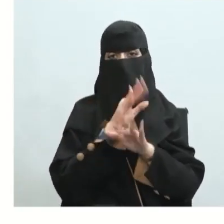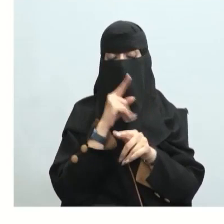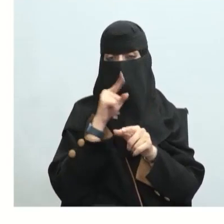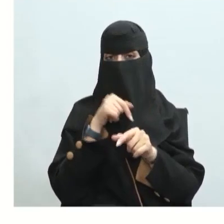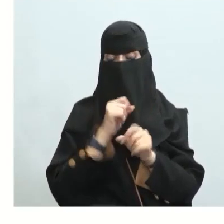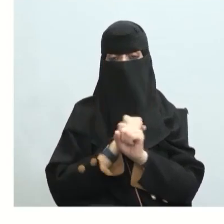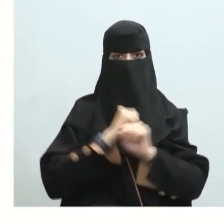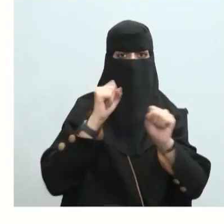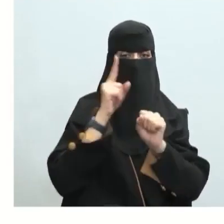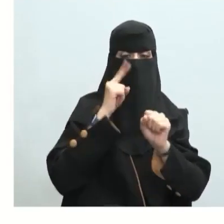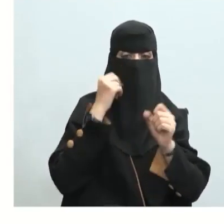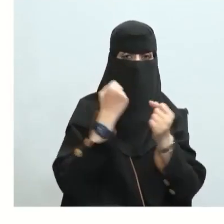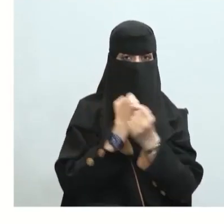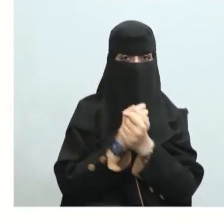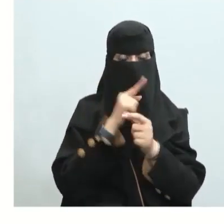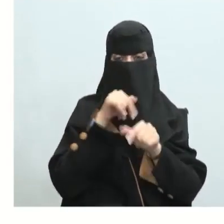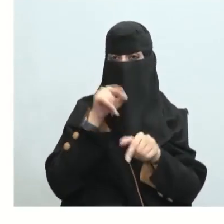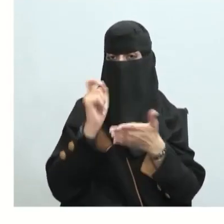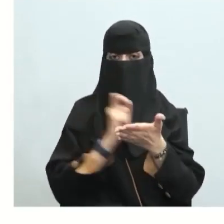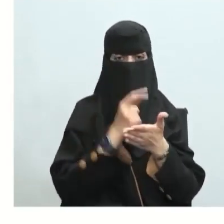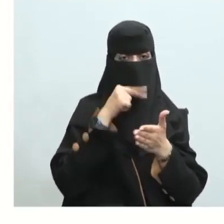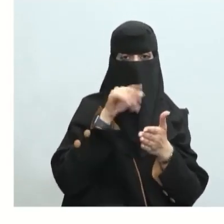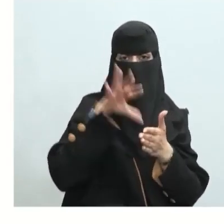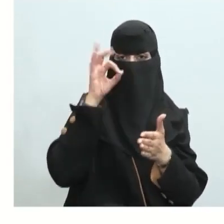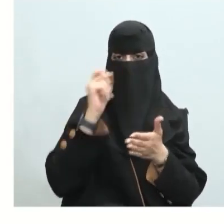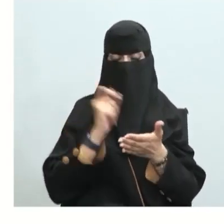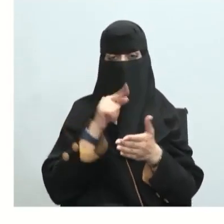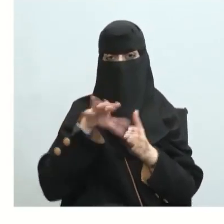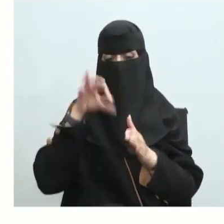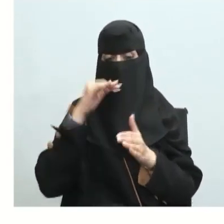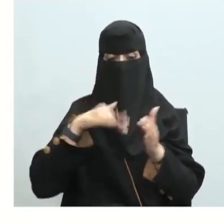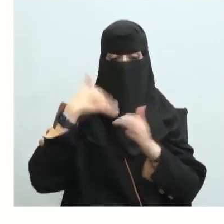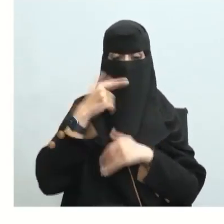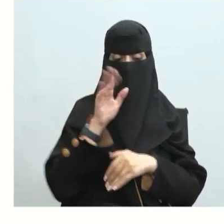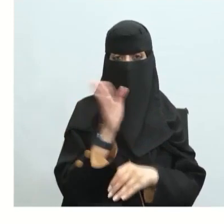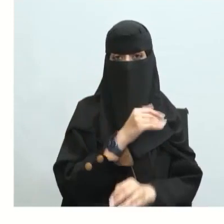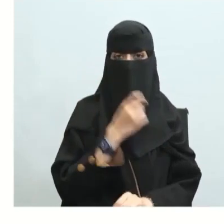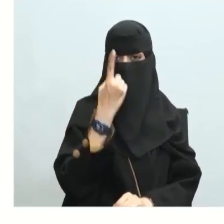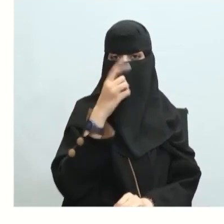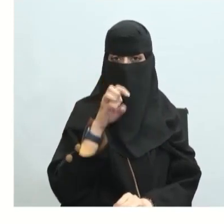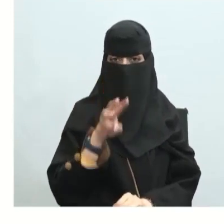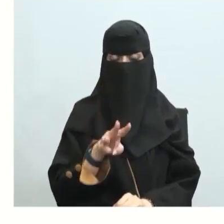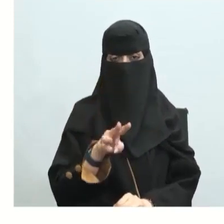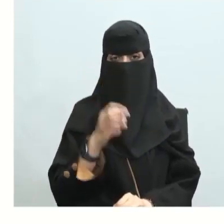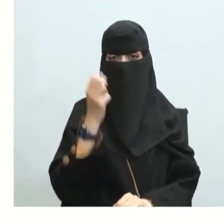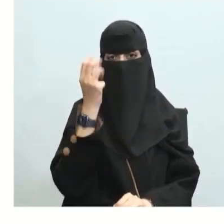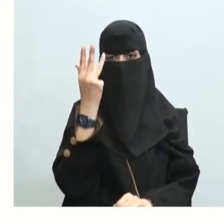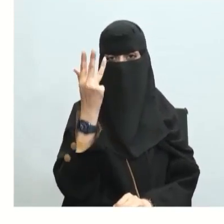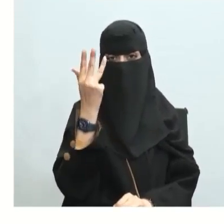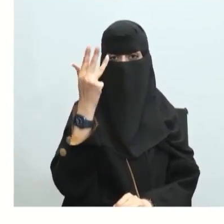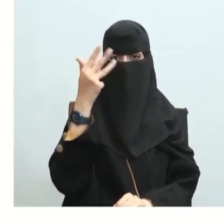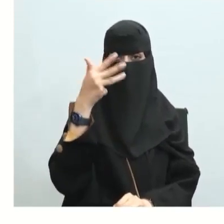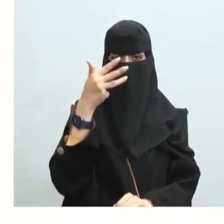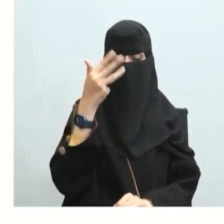ايضا قوي وامن بكانك تكتب ما تريد طبعا قوي وامن تضع مثلا له سعرا احيانا قد يتفننون مثلا